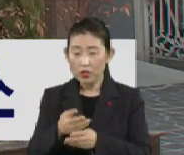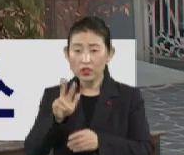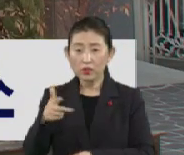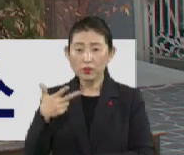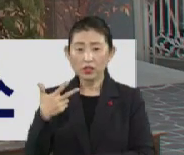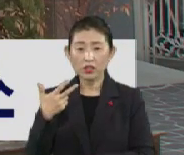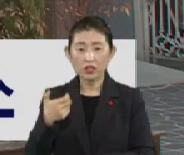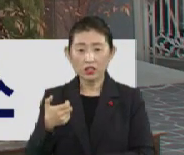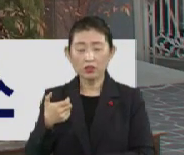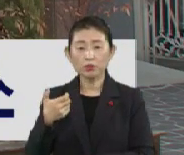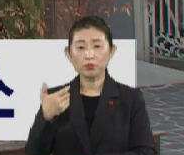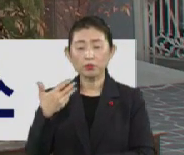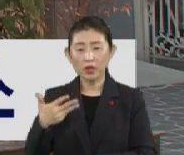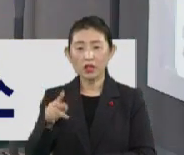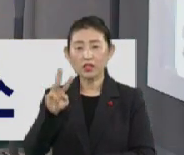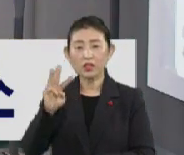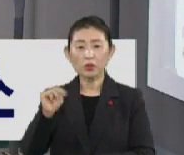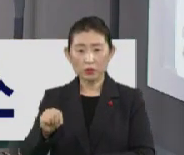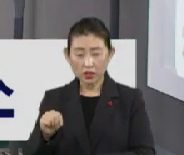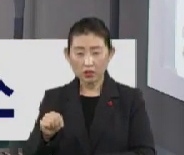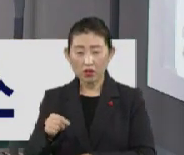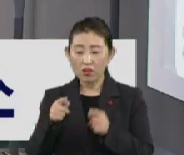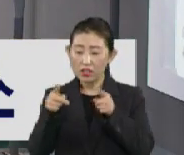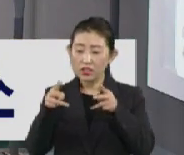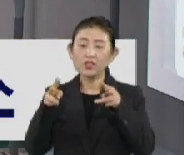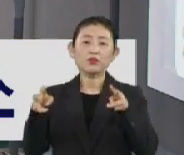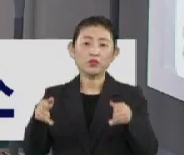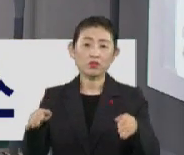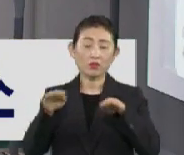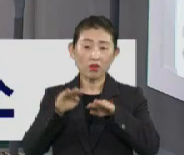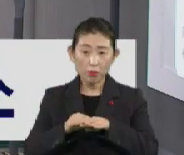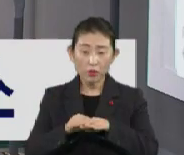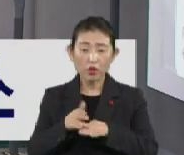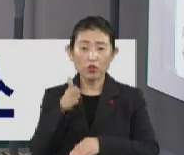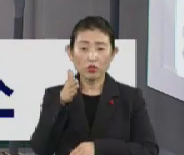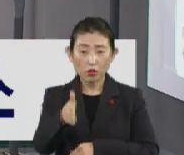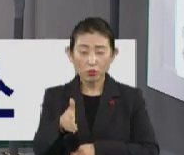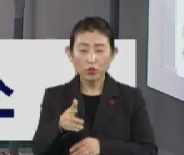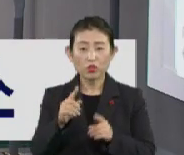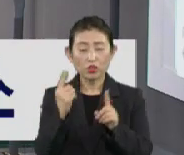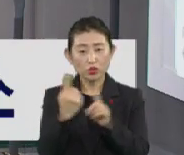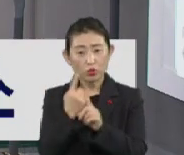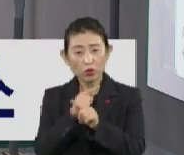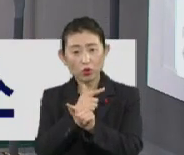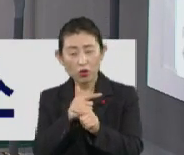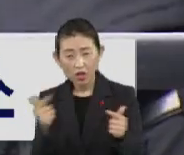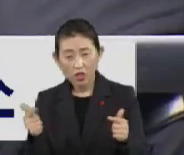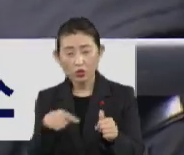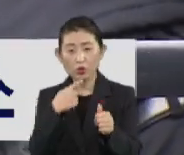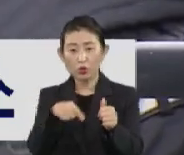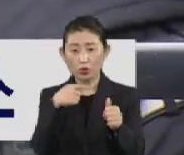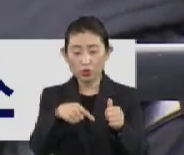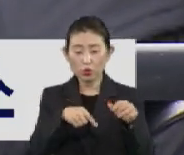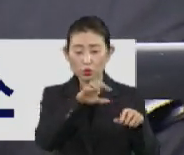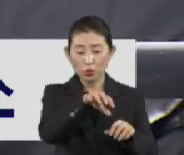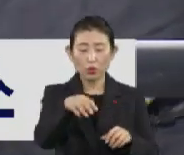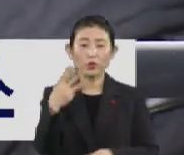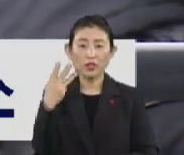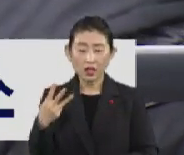건축면적 778제곱미터, 지상 3층 규모로 전문 외상처치 등 시뮬레이션 교육장